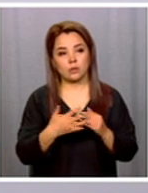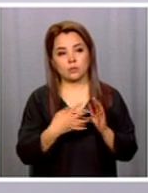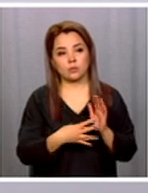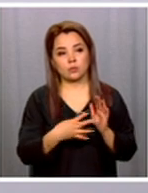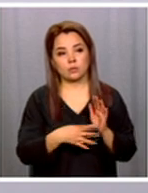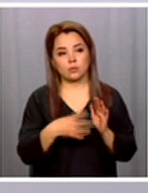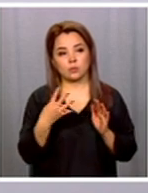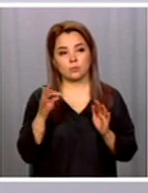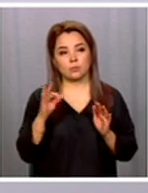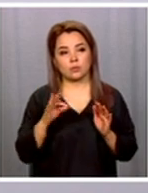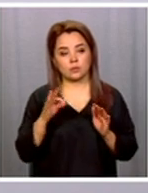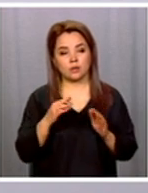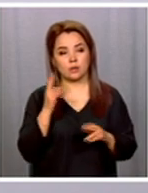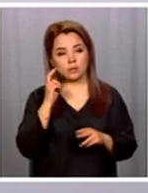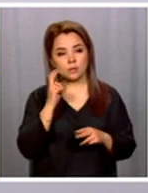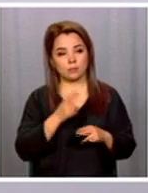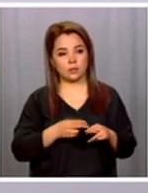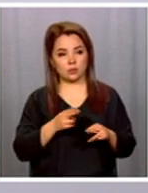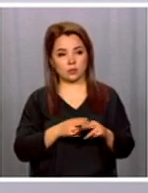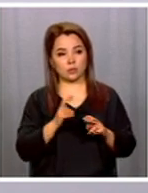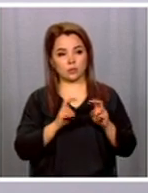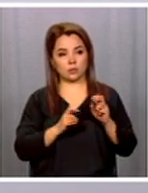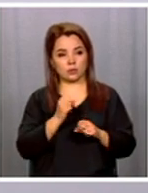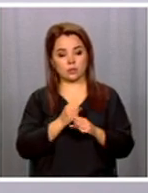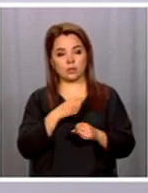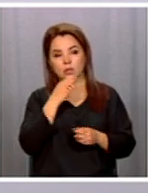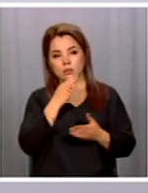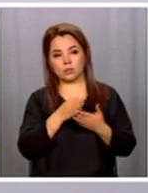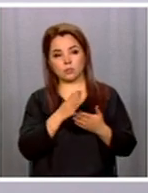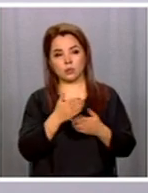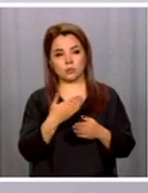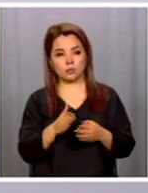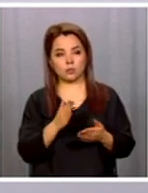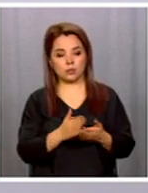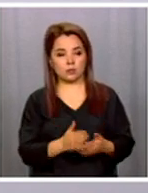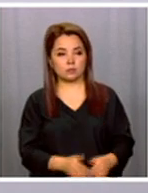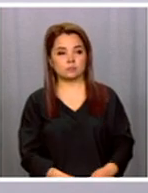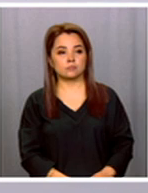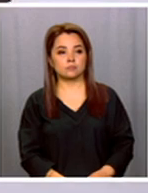94%-ға жоғы қара металдың үлесіне тиеді екен.